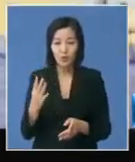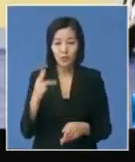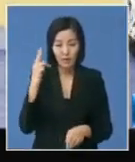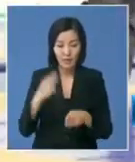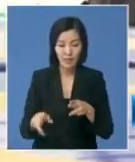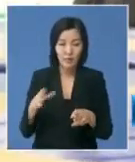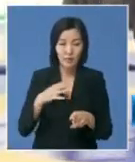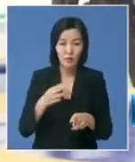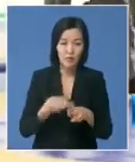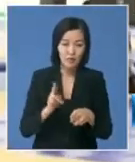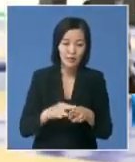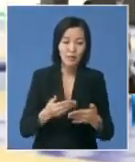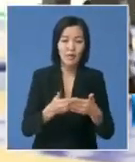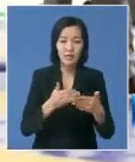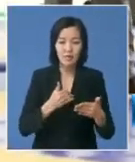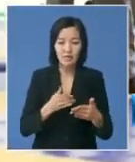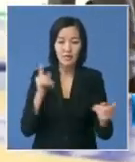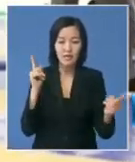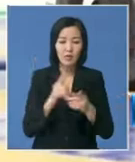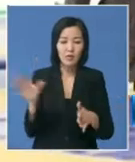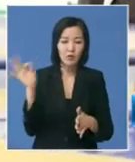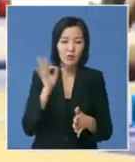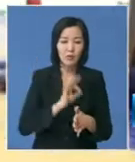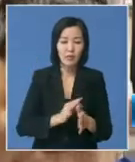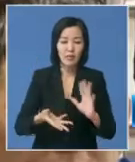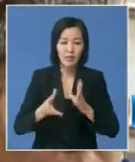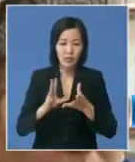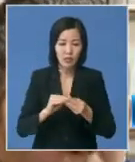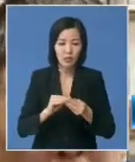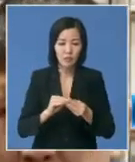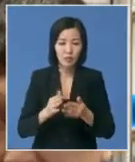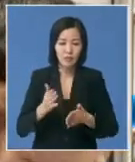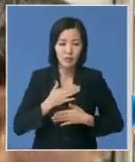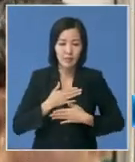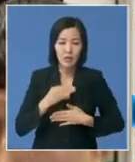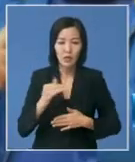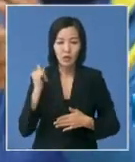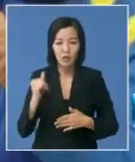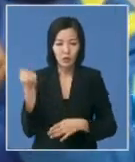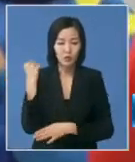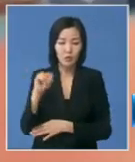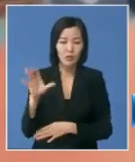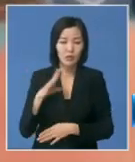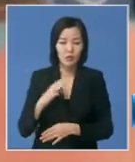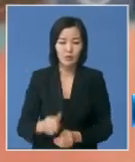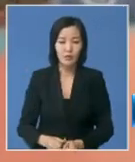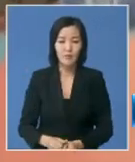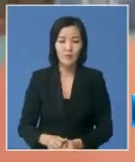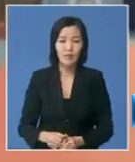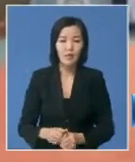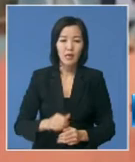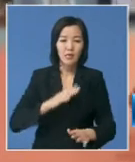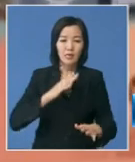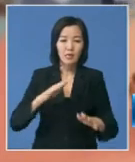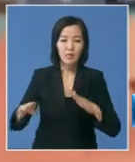аяқталған. Дегенмен алдын ала кездесулеріндегі ұпай санының нәтижелері бойынша жерлестеріміз жеңімпаз болып танылды. Таэквондо бойынша